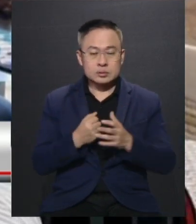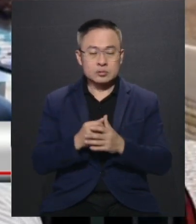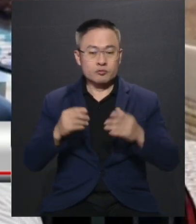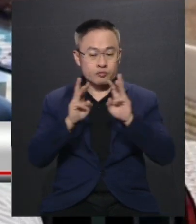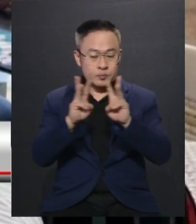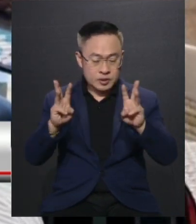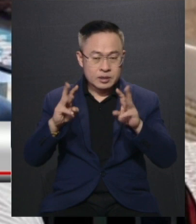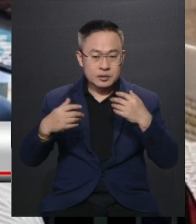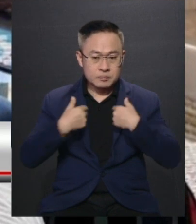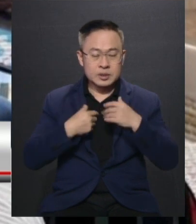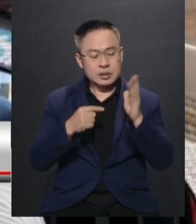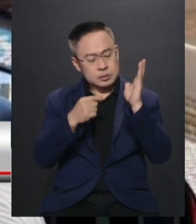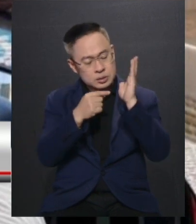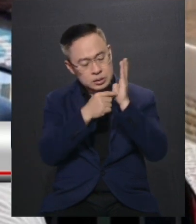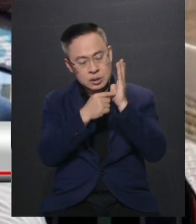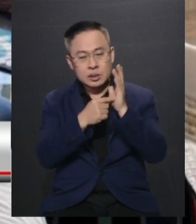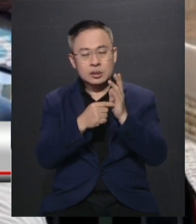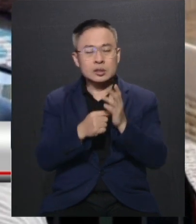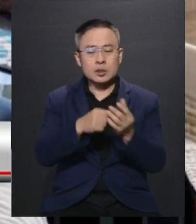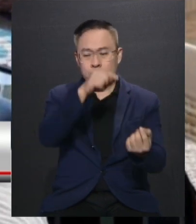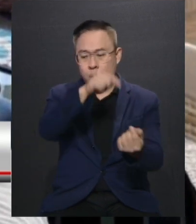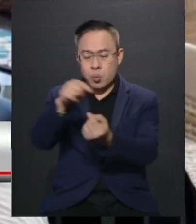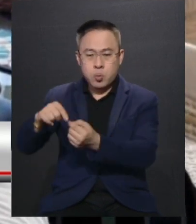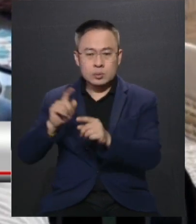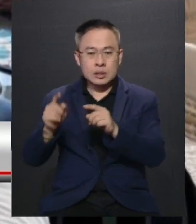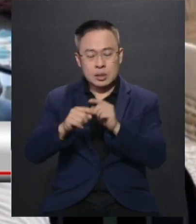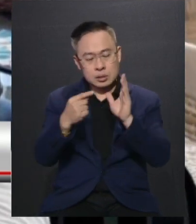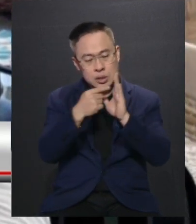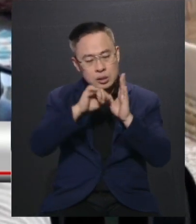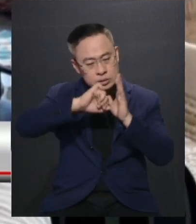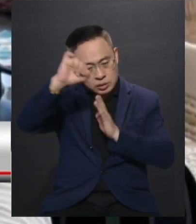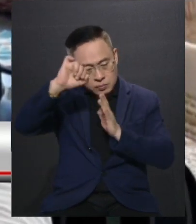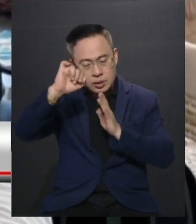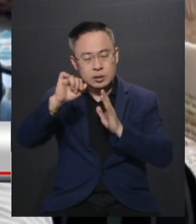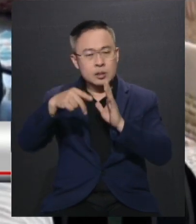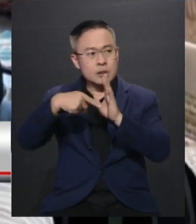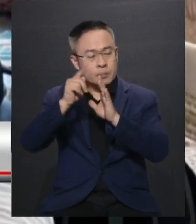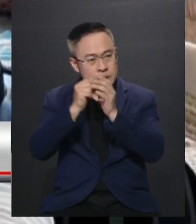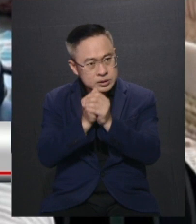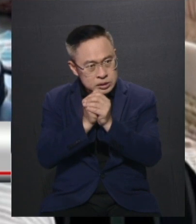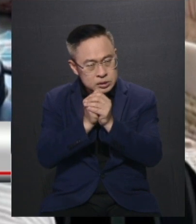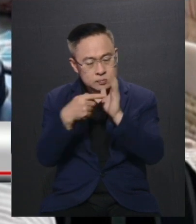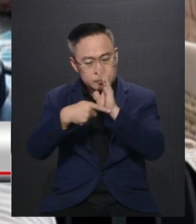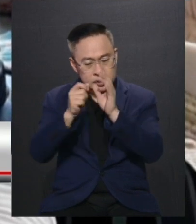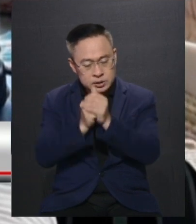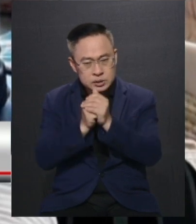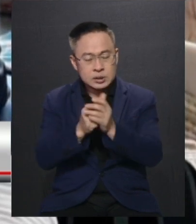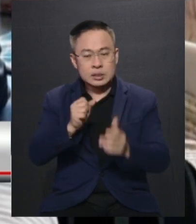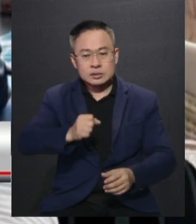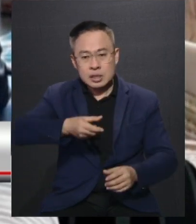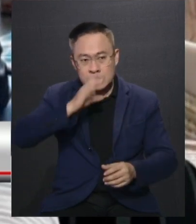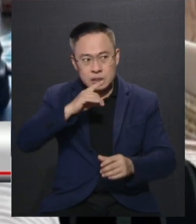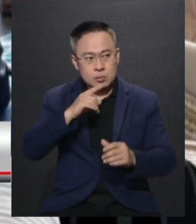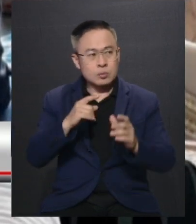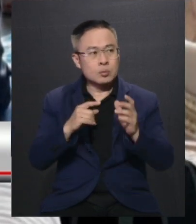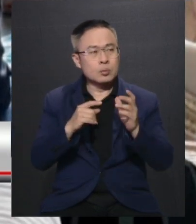ๆเชียงใหม่ปราจีนบุรีสระแก้วนนทบุรีบุรีรัมย์แล้วก็กรุงเทพแล้วที่อย่างที่เห็นที่หน้าจอครับไปพบความเชื่อมโย